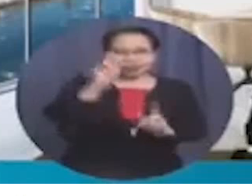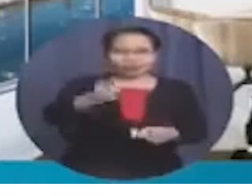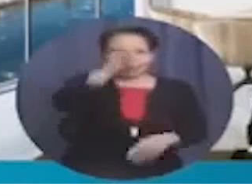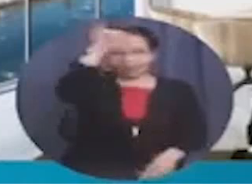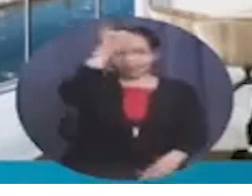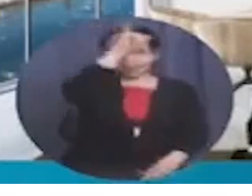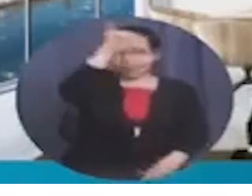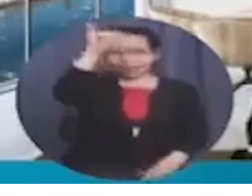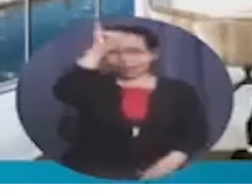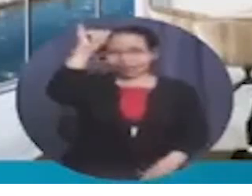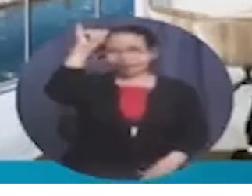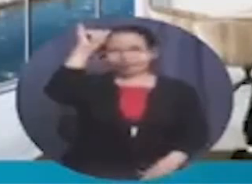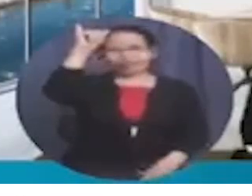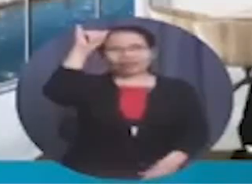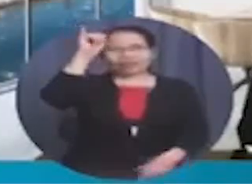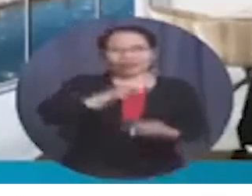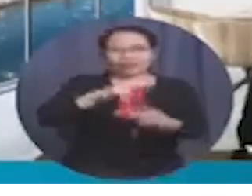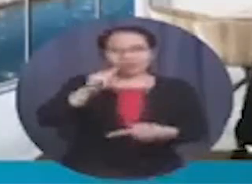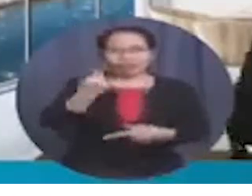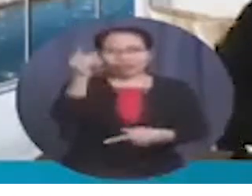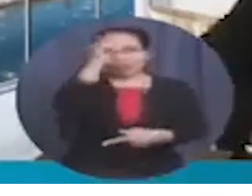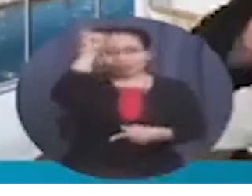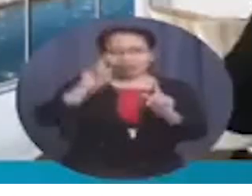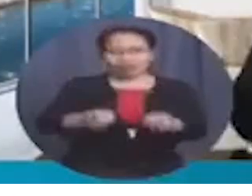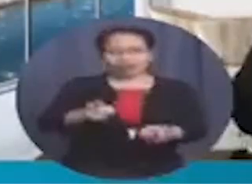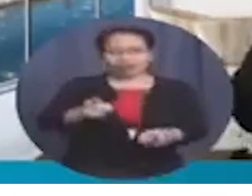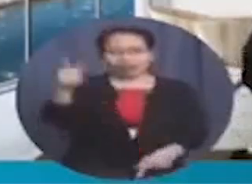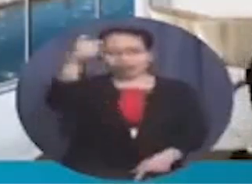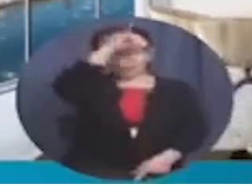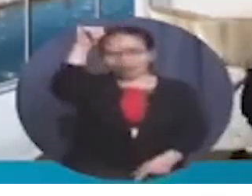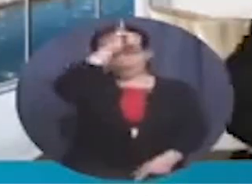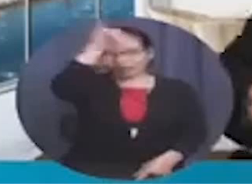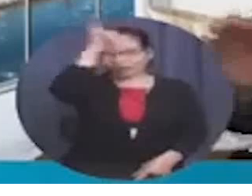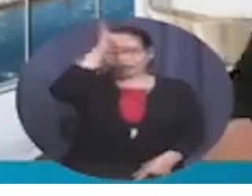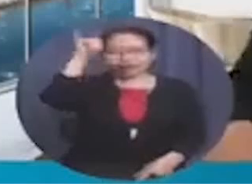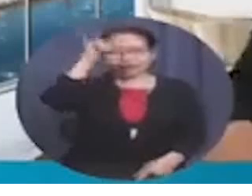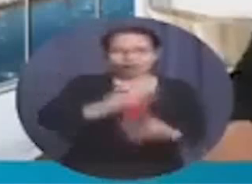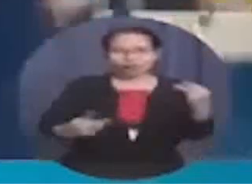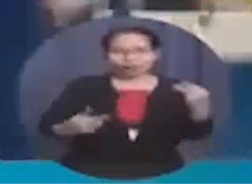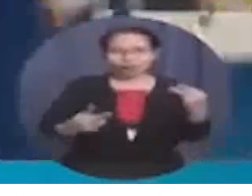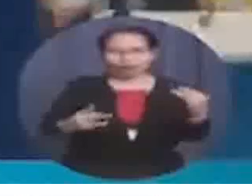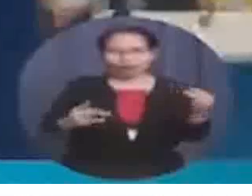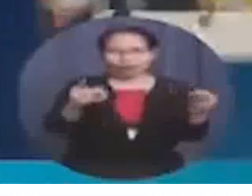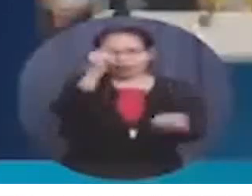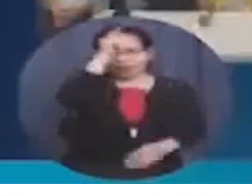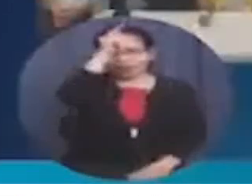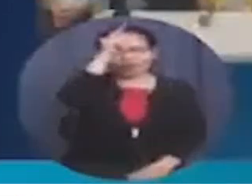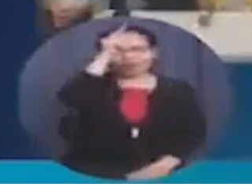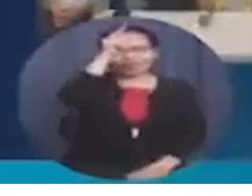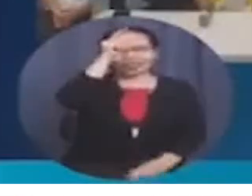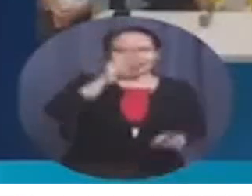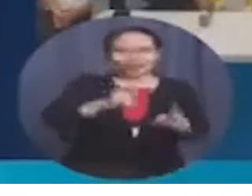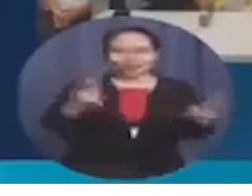yun? O hindi lang gago? Sagot ng gago, tarantado pa. Yun. Tingnan